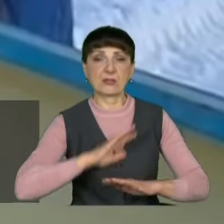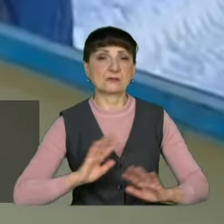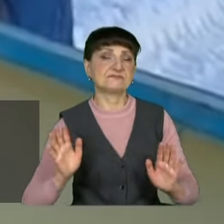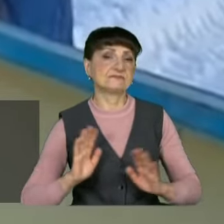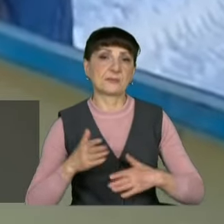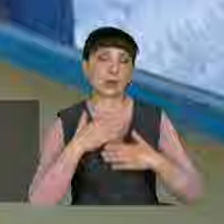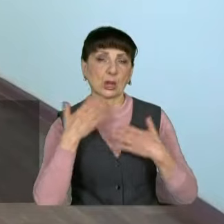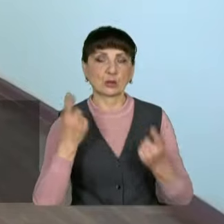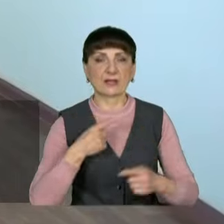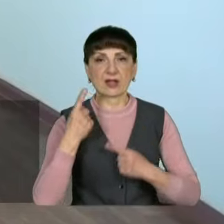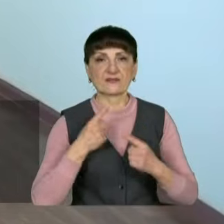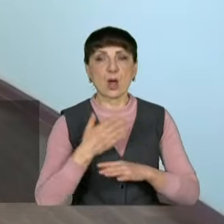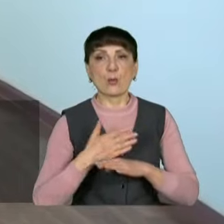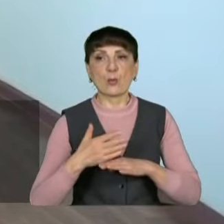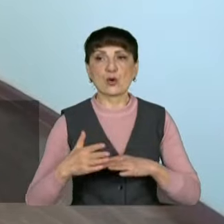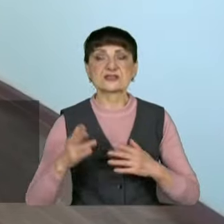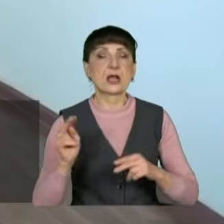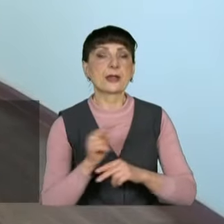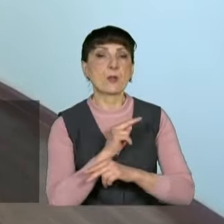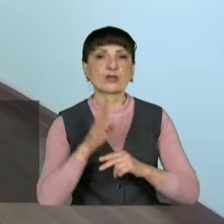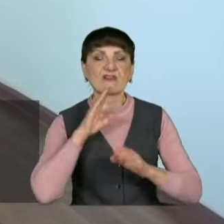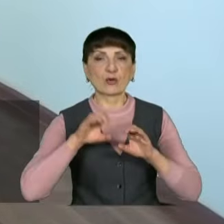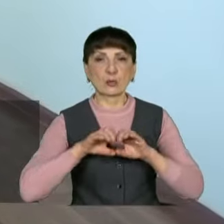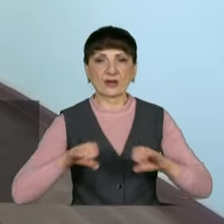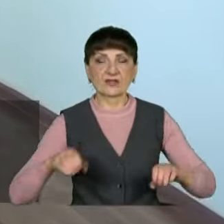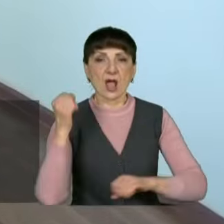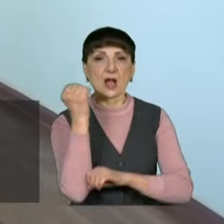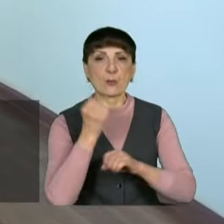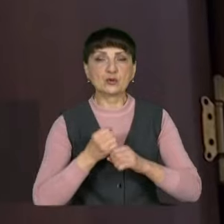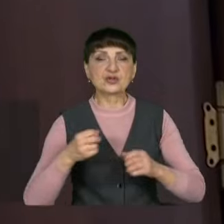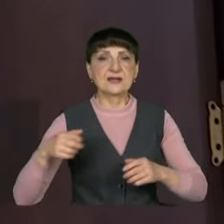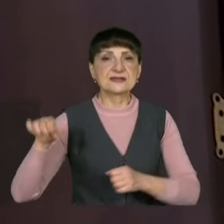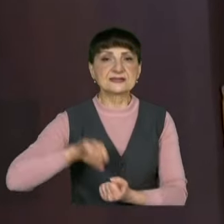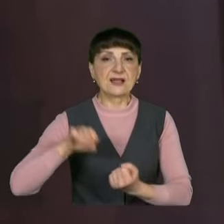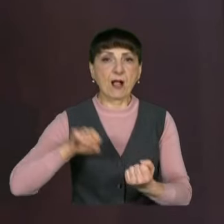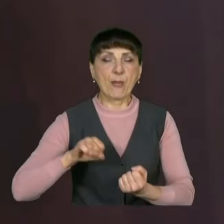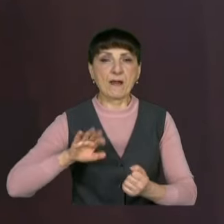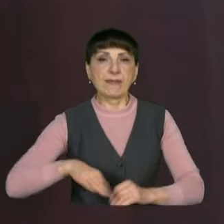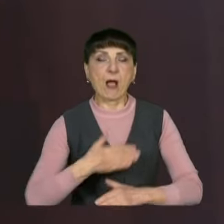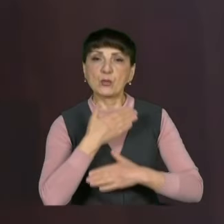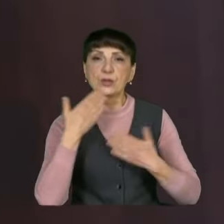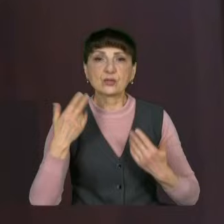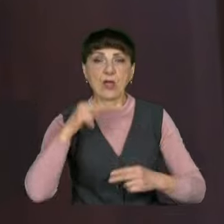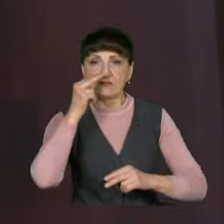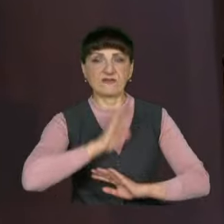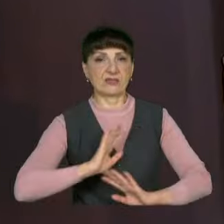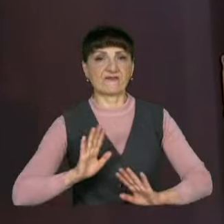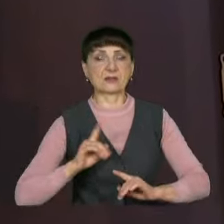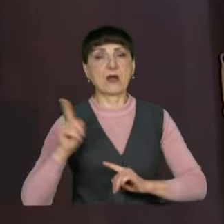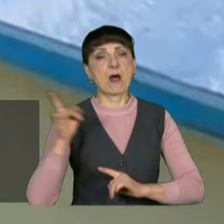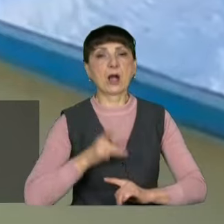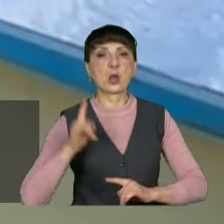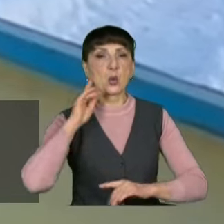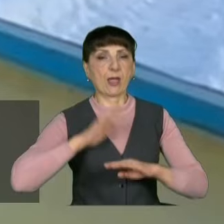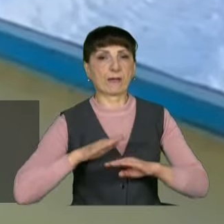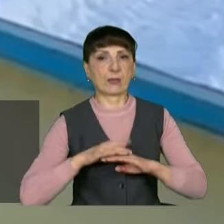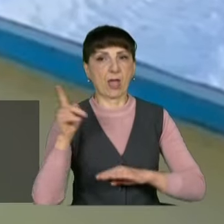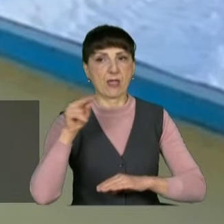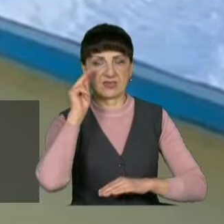видит. По ее словам, после очередного ремонта водопровода рабочие не закопали вырытую яму. И виноват в этом, по ее словам, районный акимат.